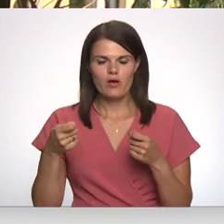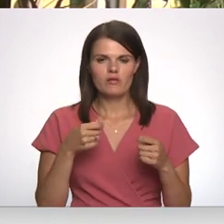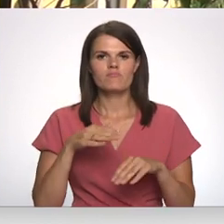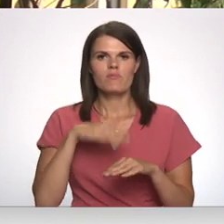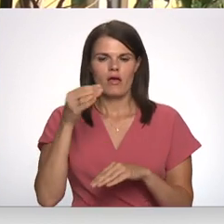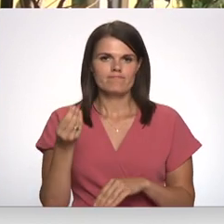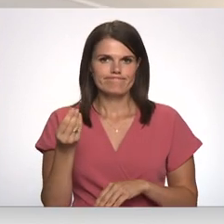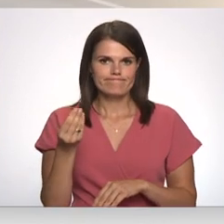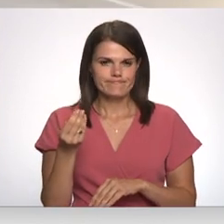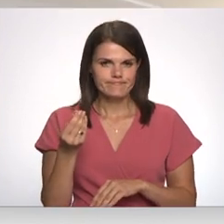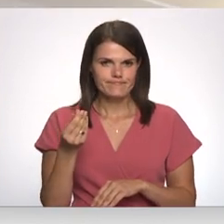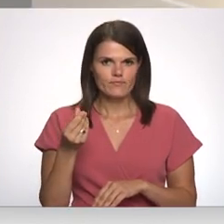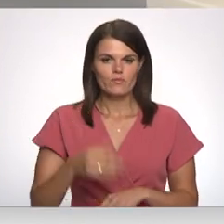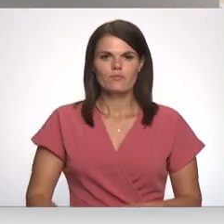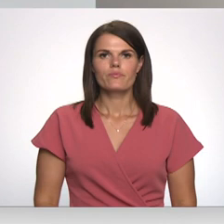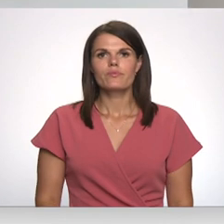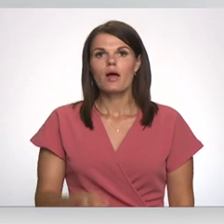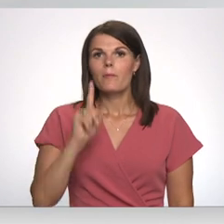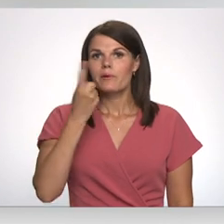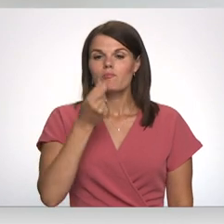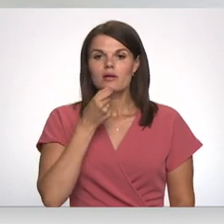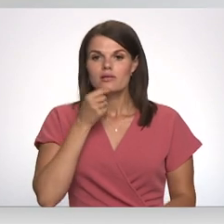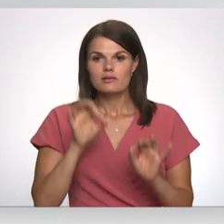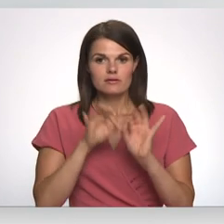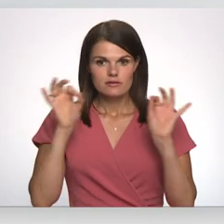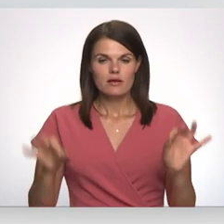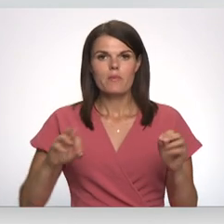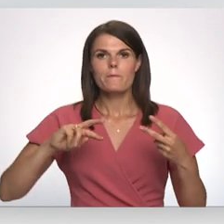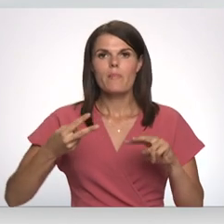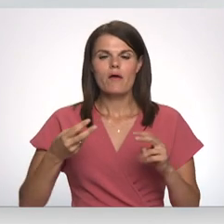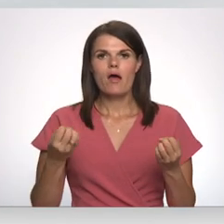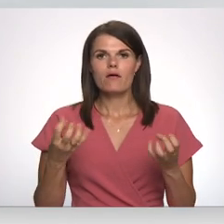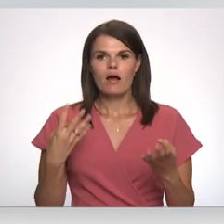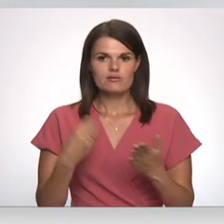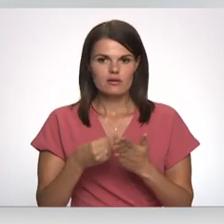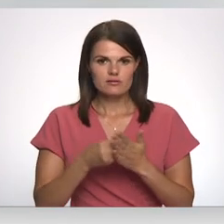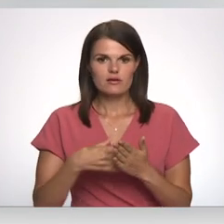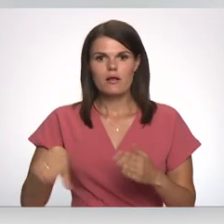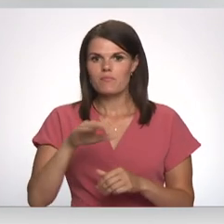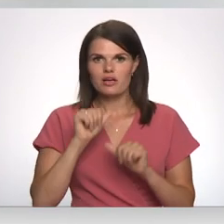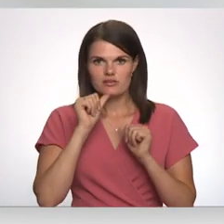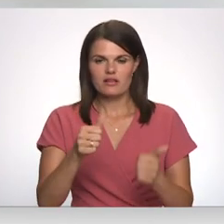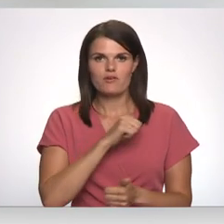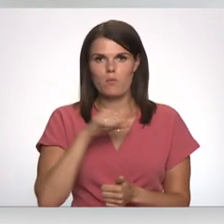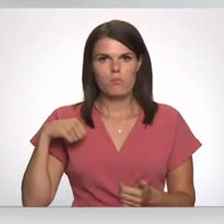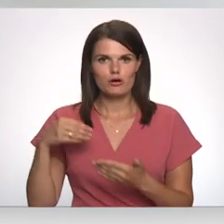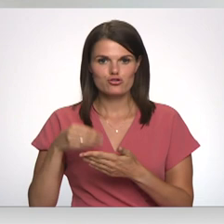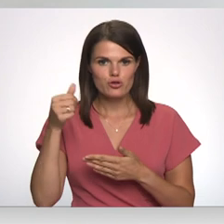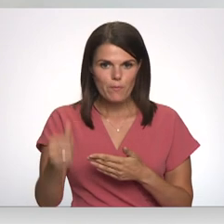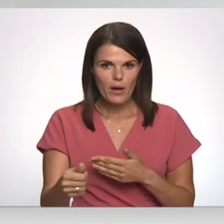finansiālu apsvērumu dēļ. No 1. septembra mums mainās gāzes tarifs, un mēs neesam spējīgi samaksāt